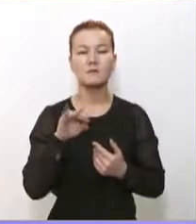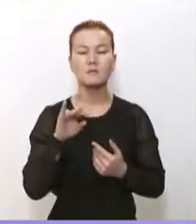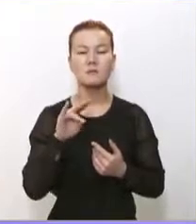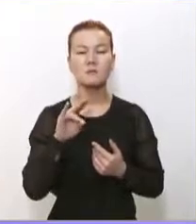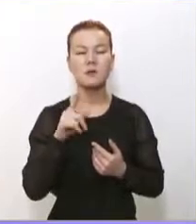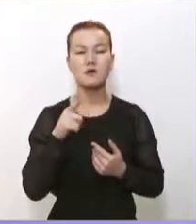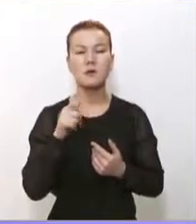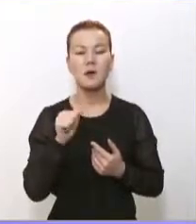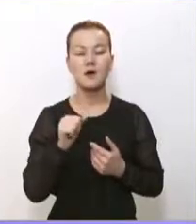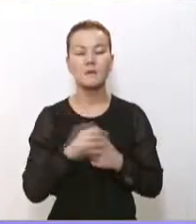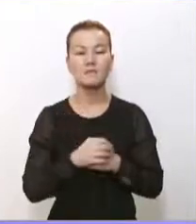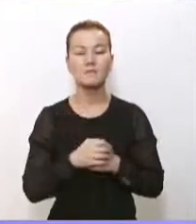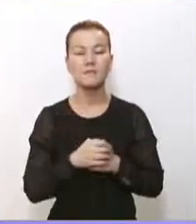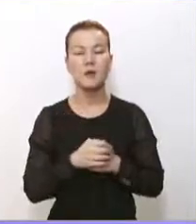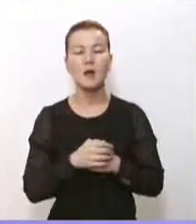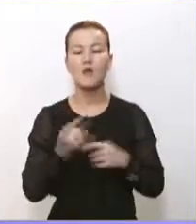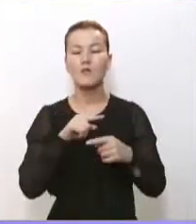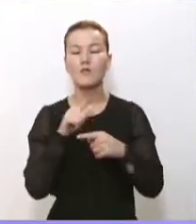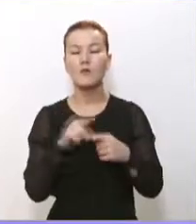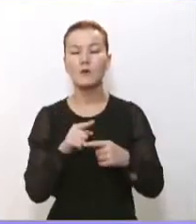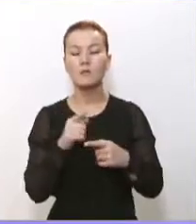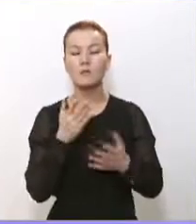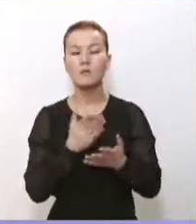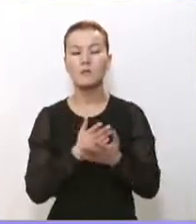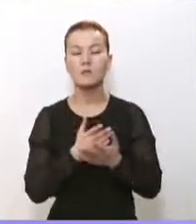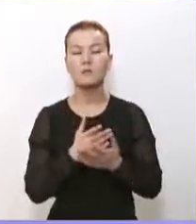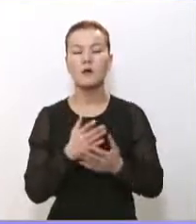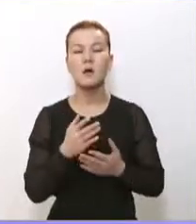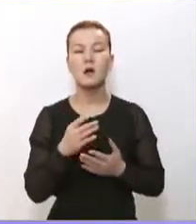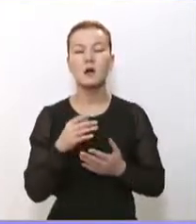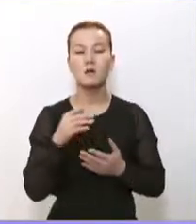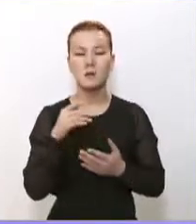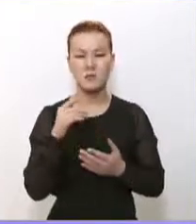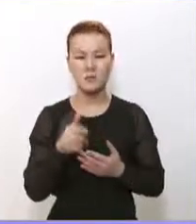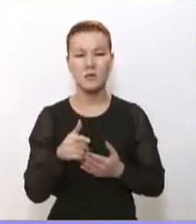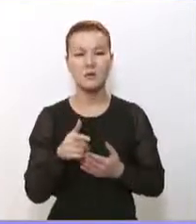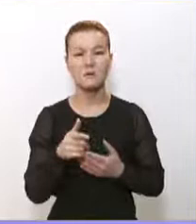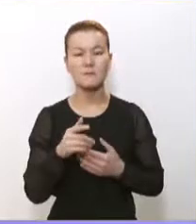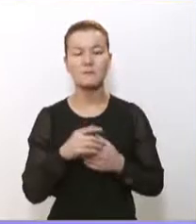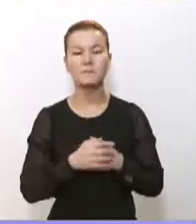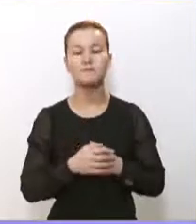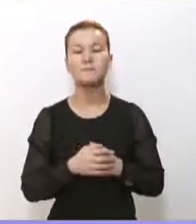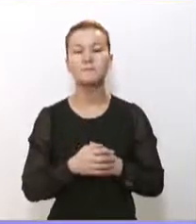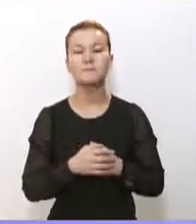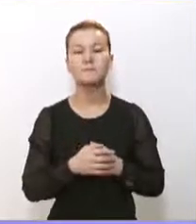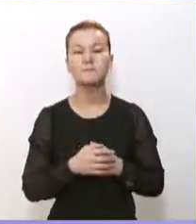«г». Значит, в корне слова «рафтинг» пишем букву «г».